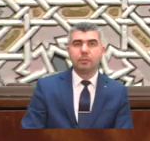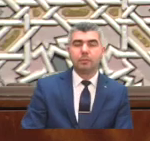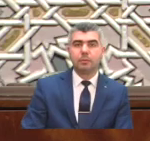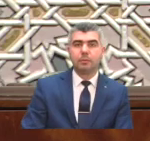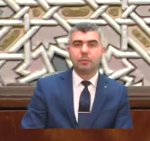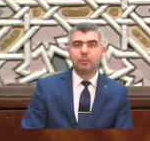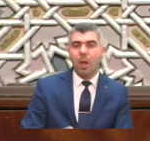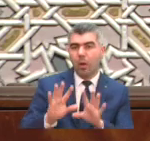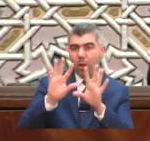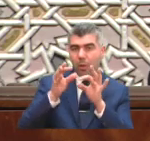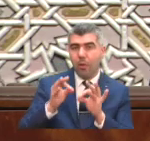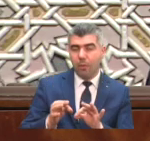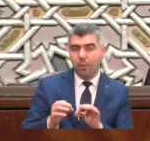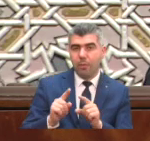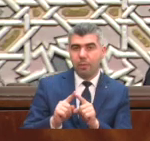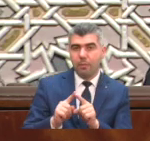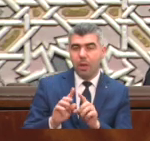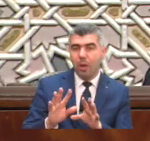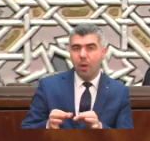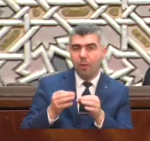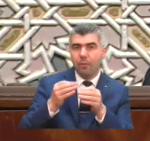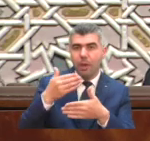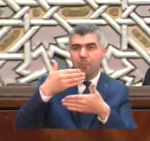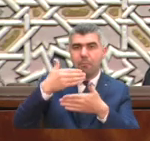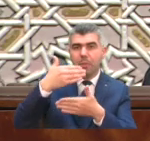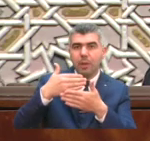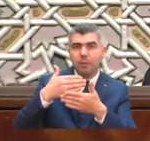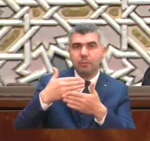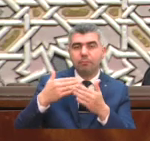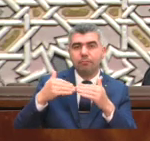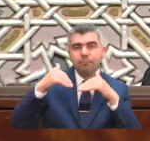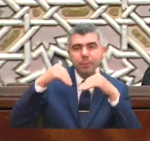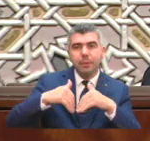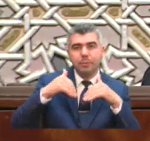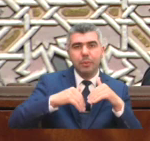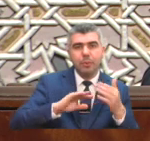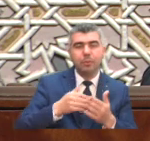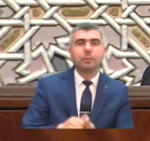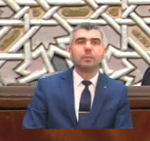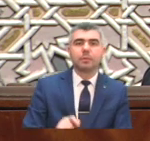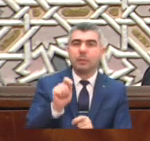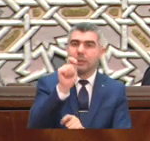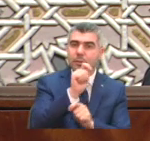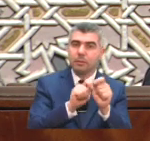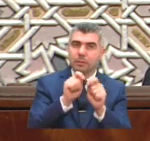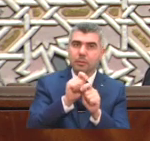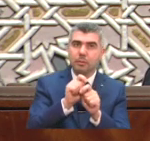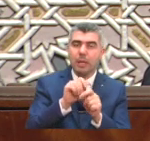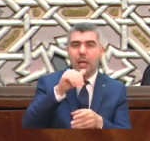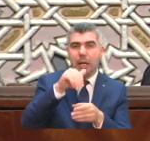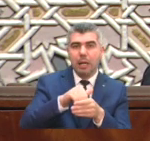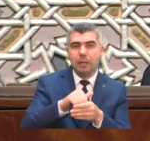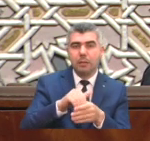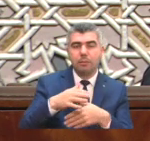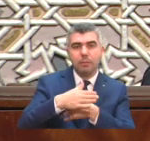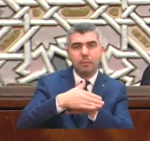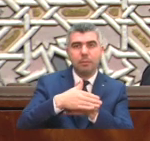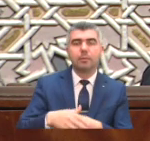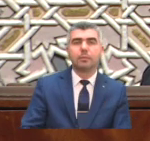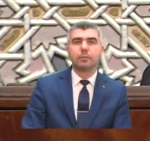لحصيلة برنامج إعادة تأهيل مباني الأيلة للسقوط للسيدات والسادة النواب المحترمين من فريق التجمع الوطني